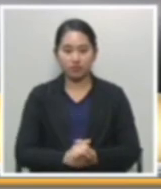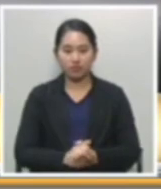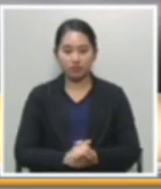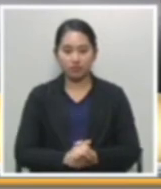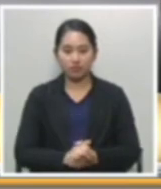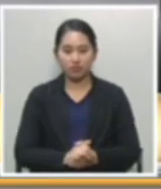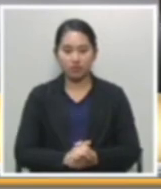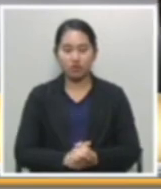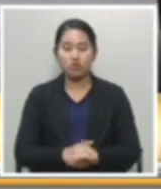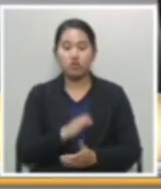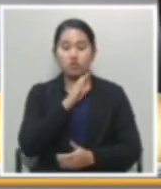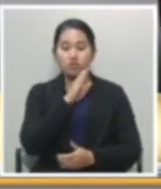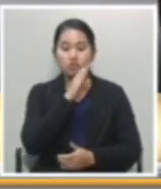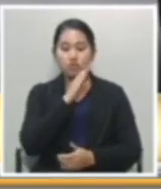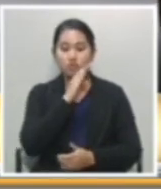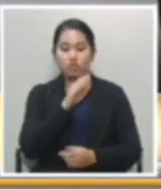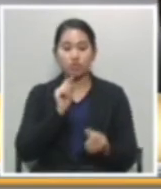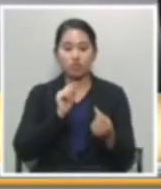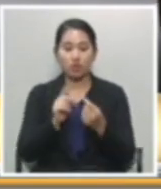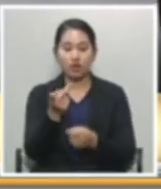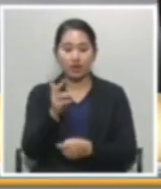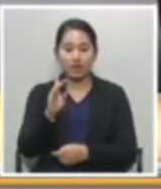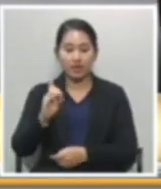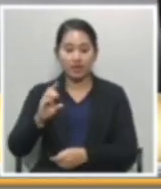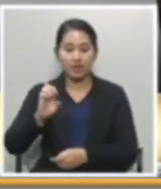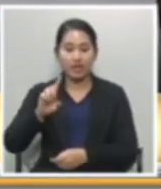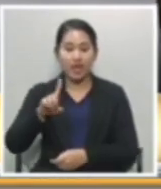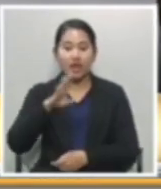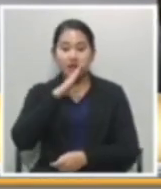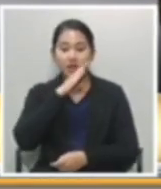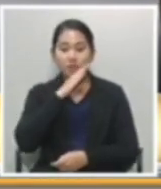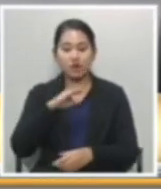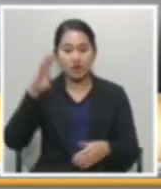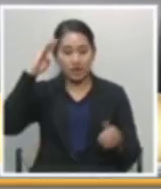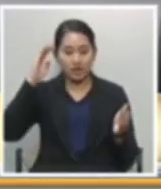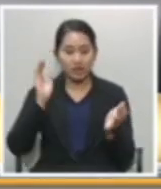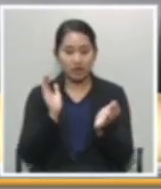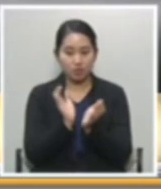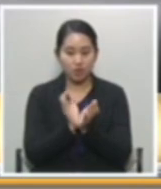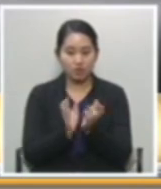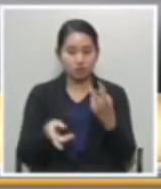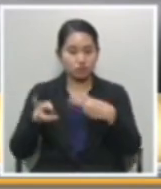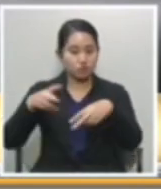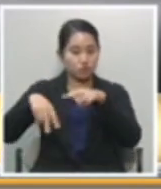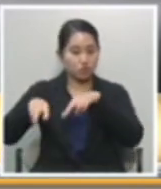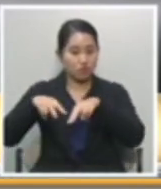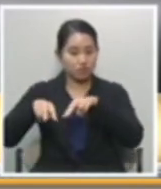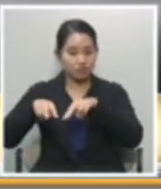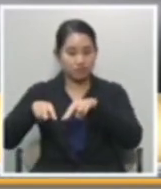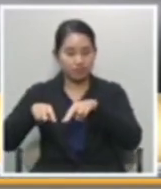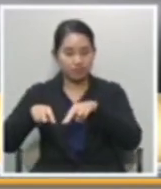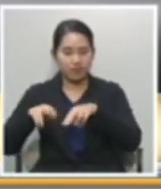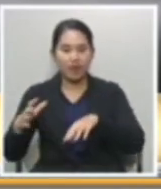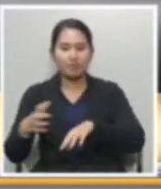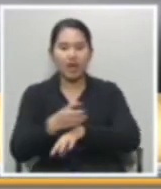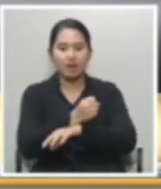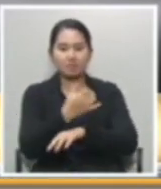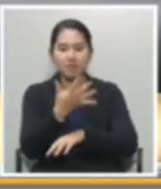อบางขุนนนท์ถ้าตำรวจบางซื่อมาสอบสวนเป็นไงครับมันไม่มีอำน